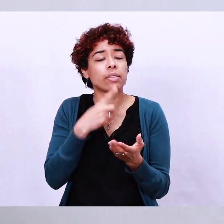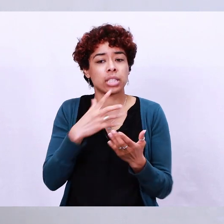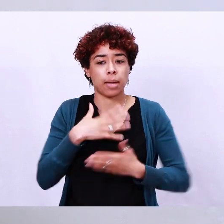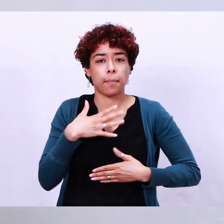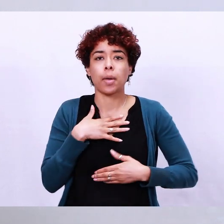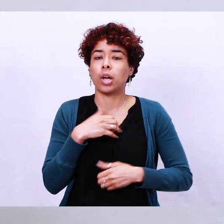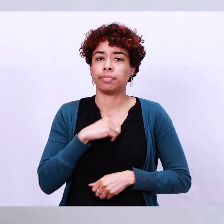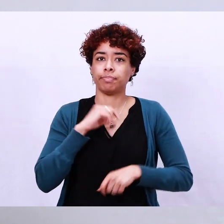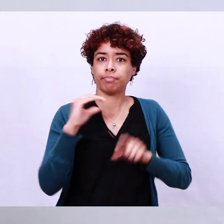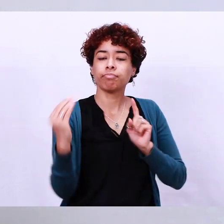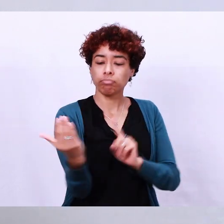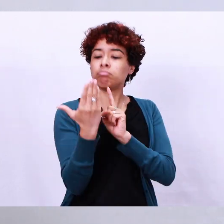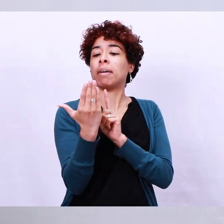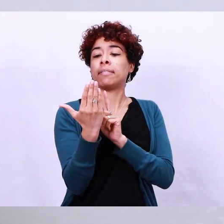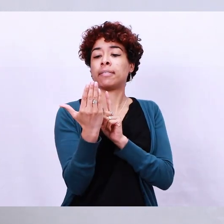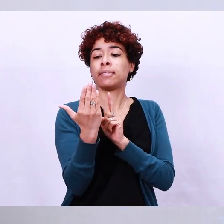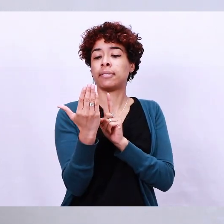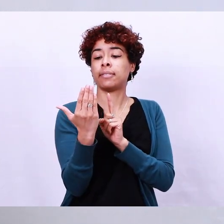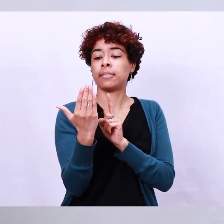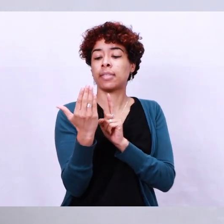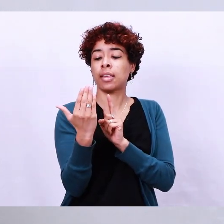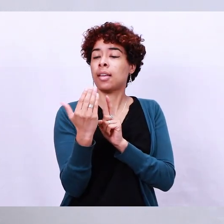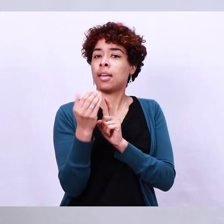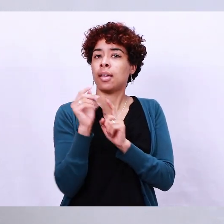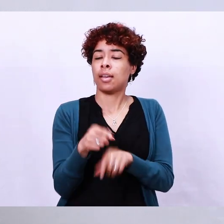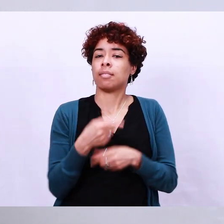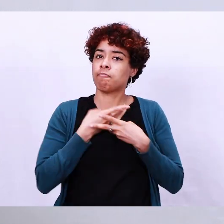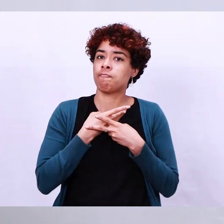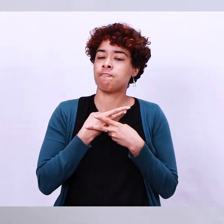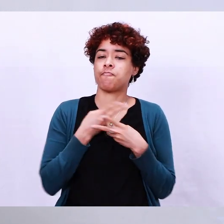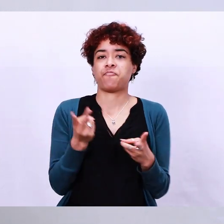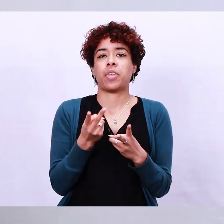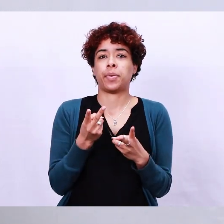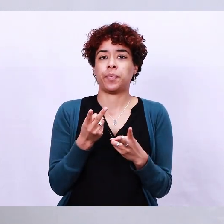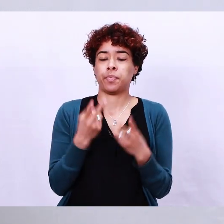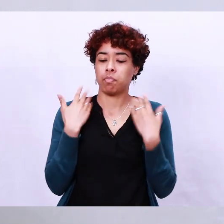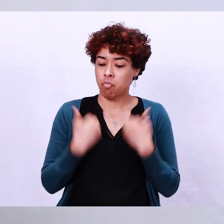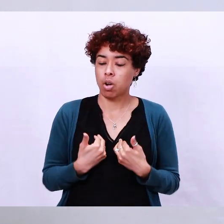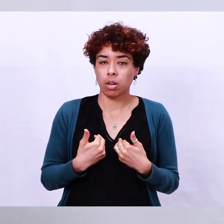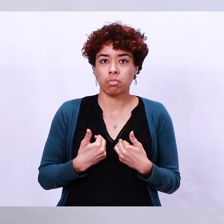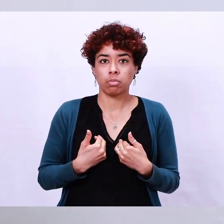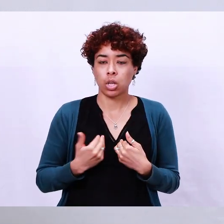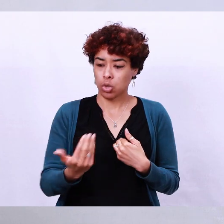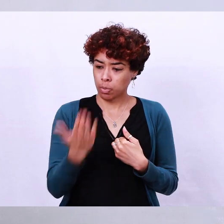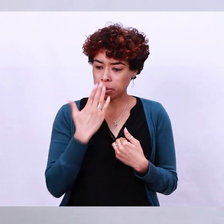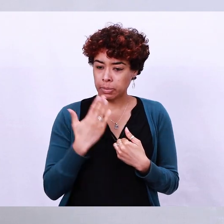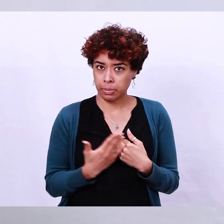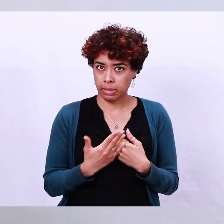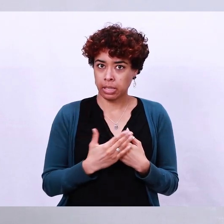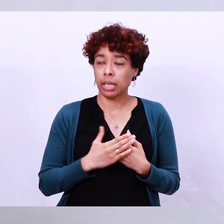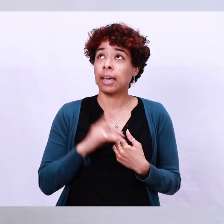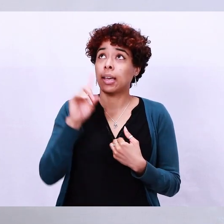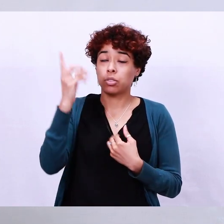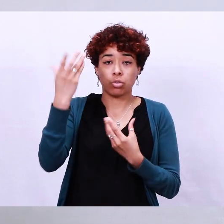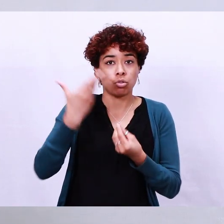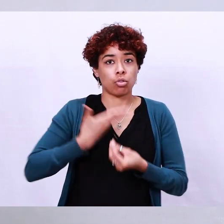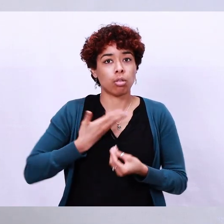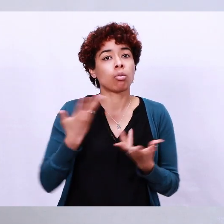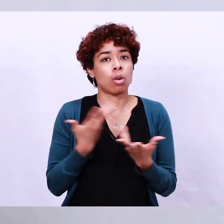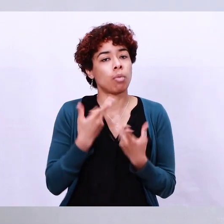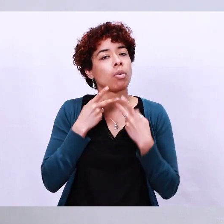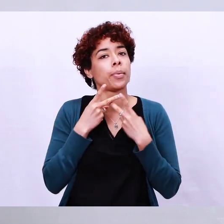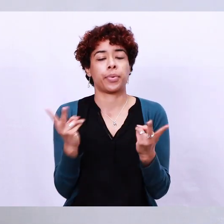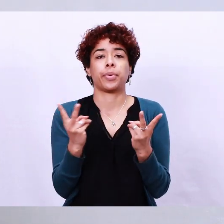peur et qui affirme ce qu'il est et ce qu'il a reçu.